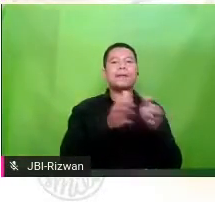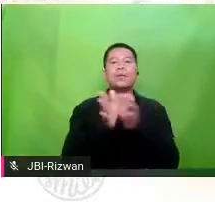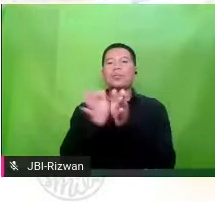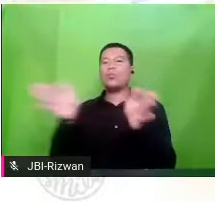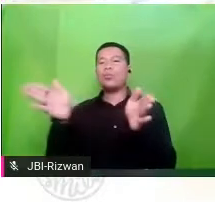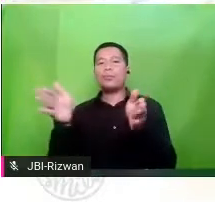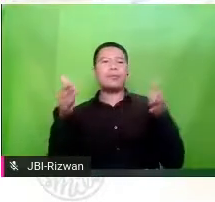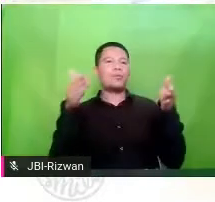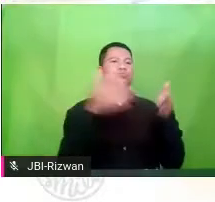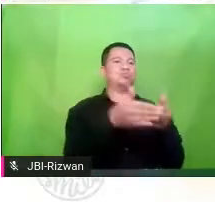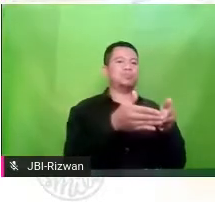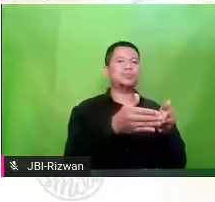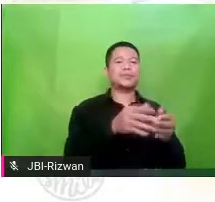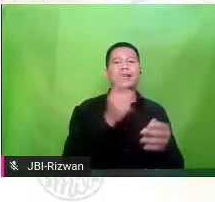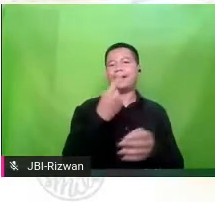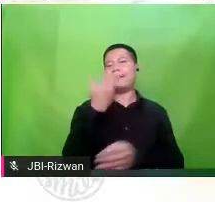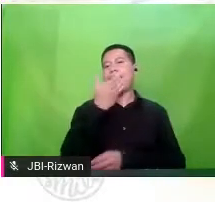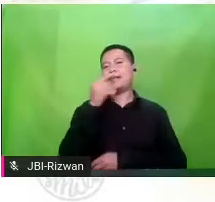slide berikutnya.